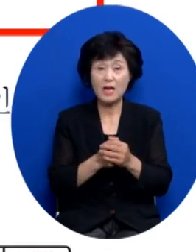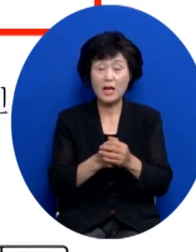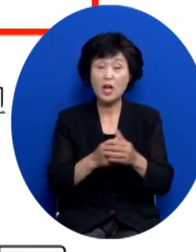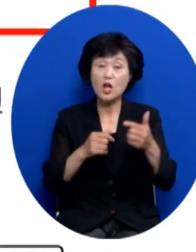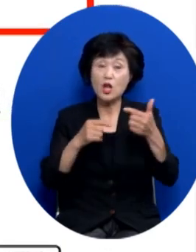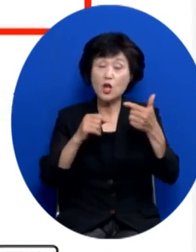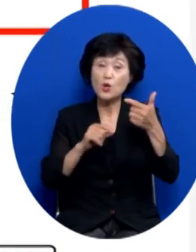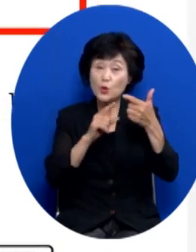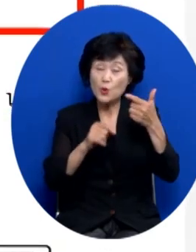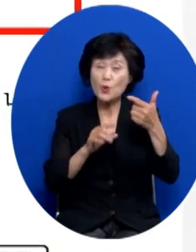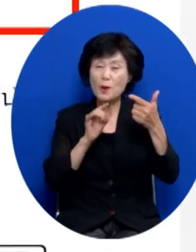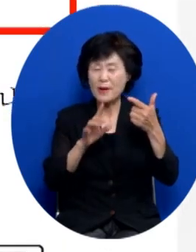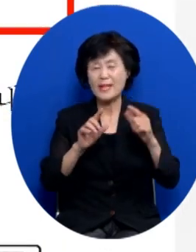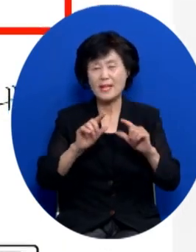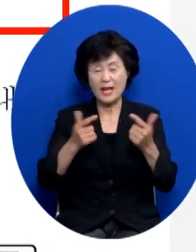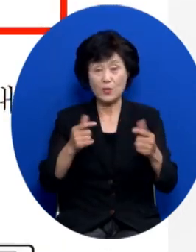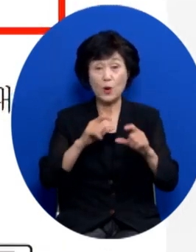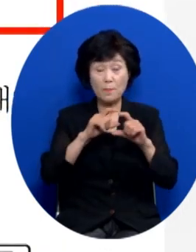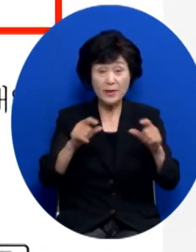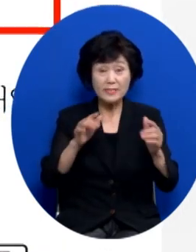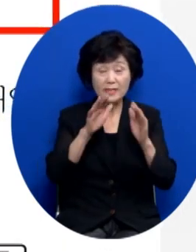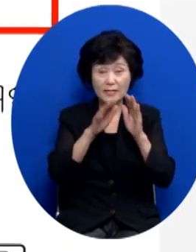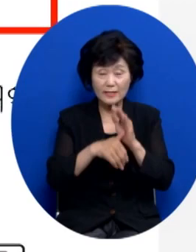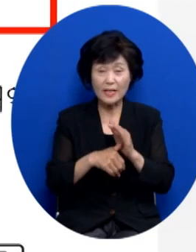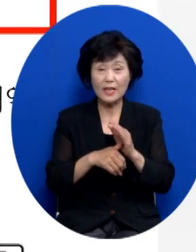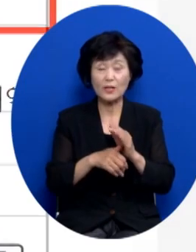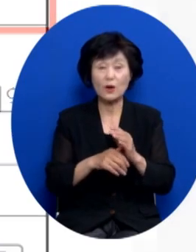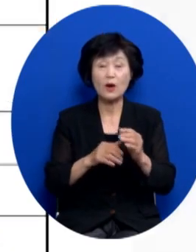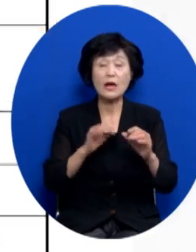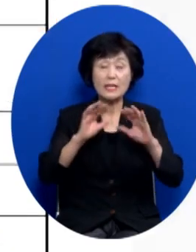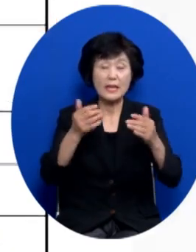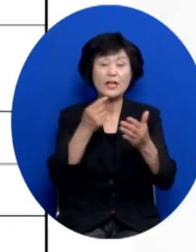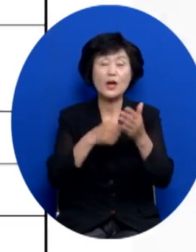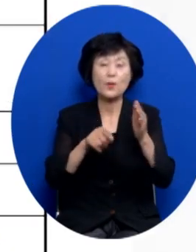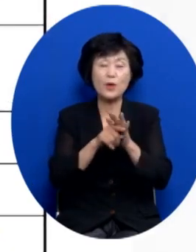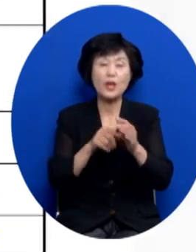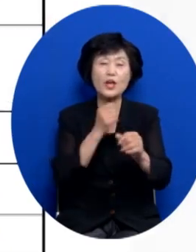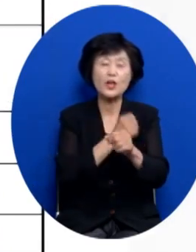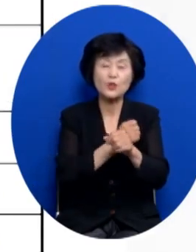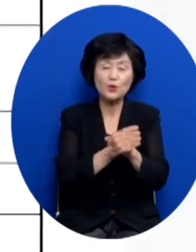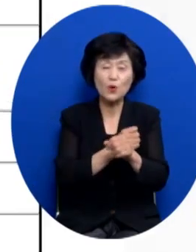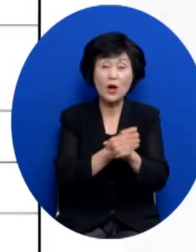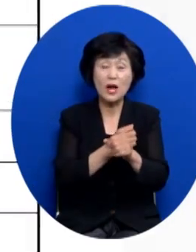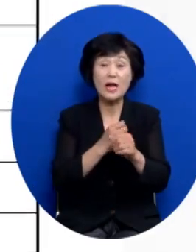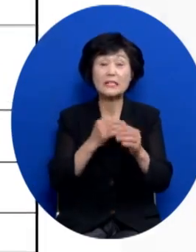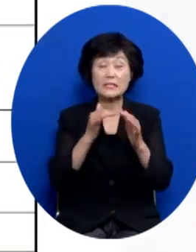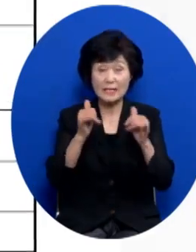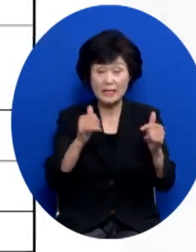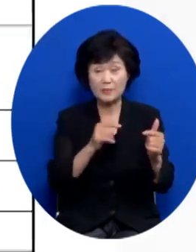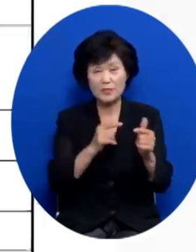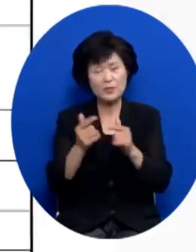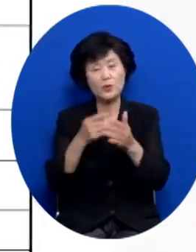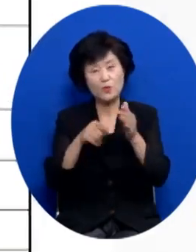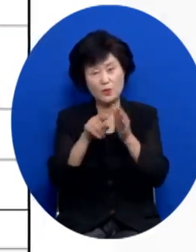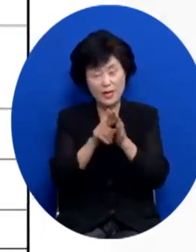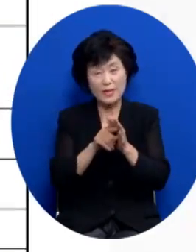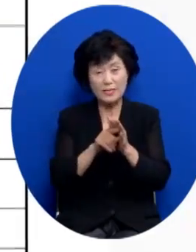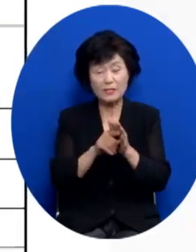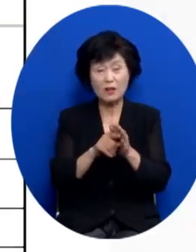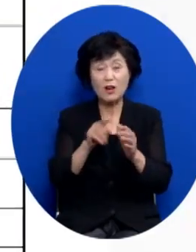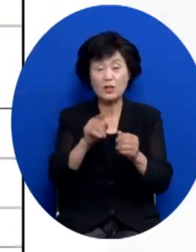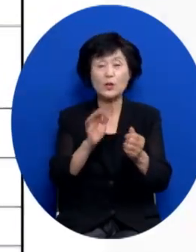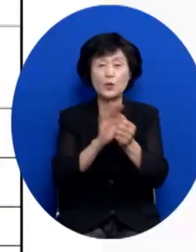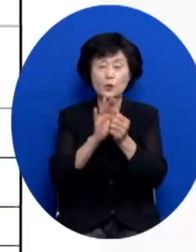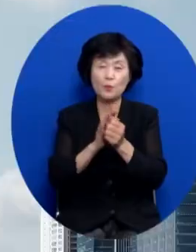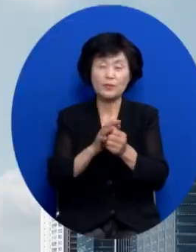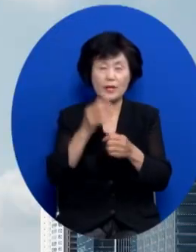달뿐만 아니라 평상시에도 국가유공자와 유족들에게 다양한 혜택을 제공할 수 있도록 관계기관과 활발히 협업하겠다고